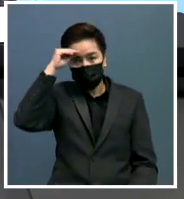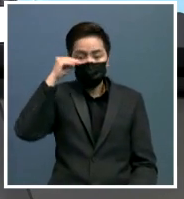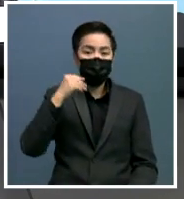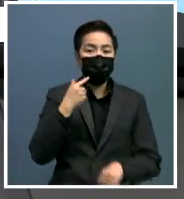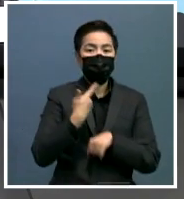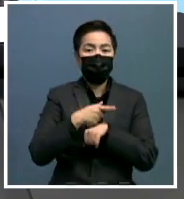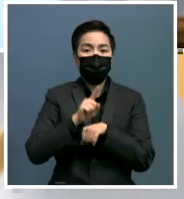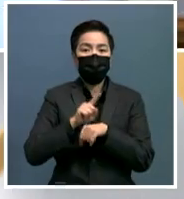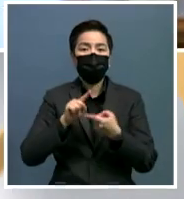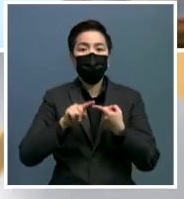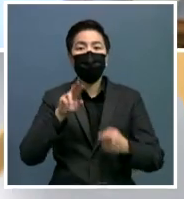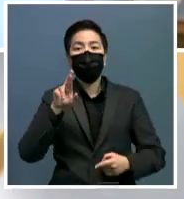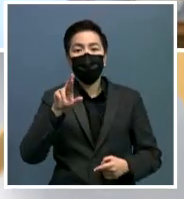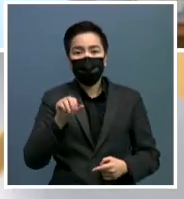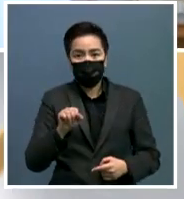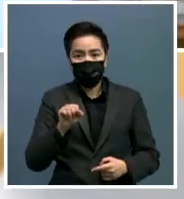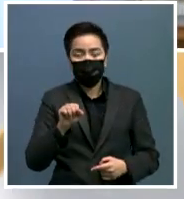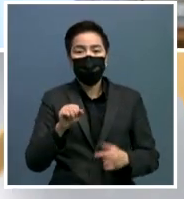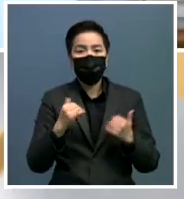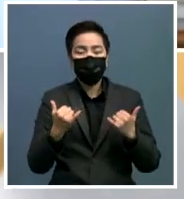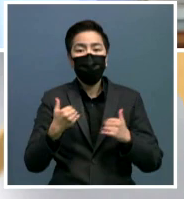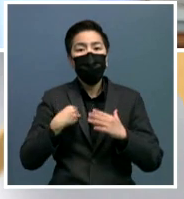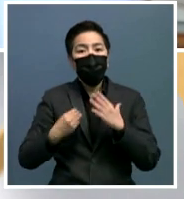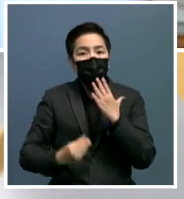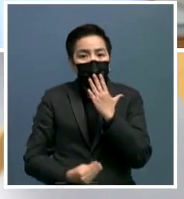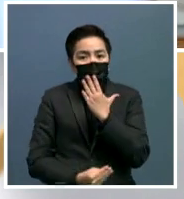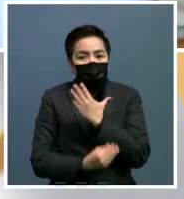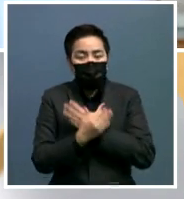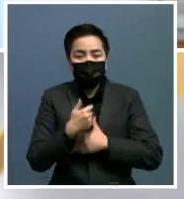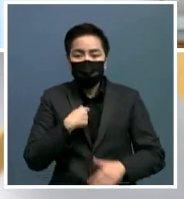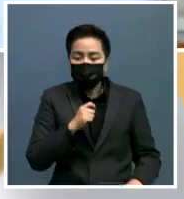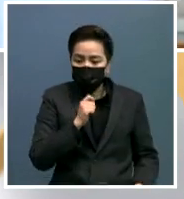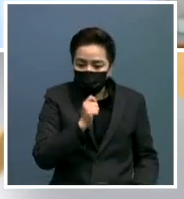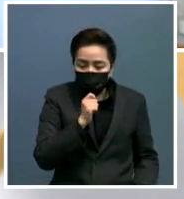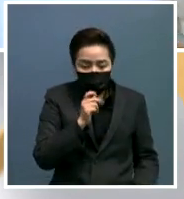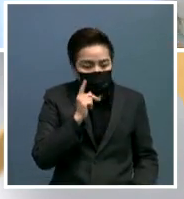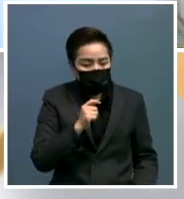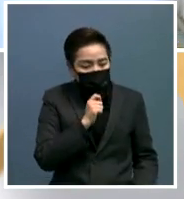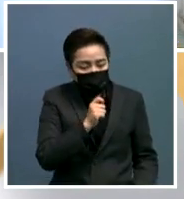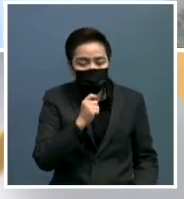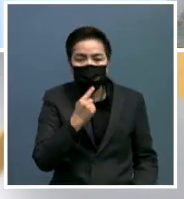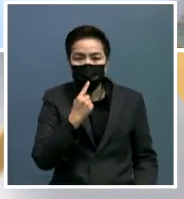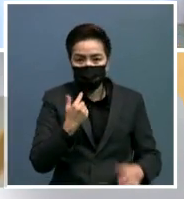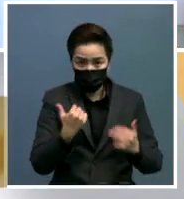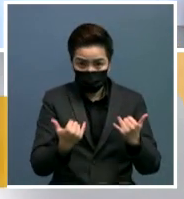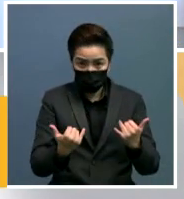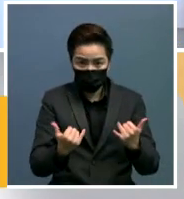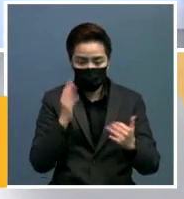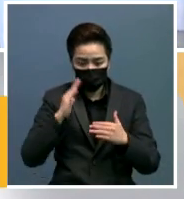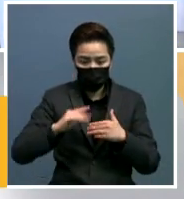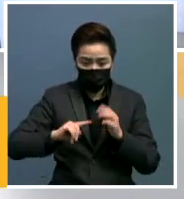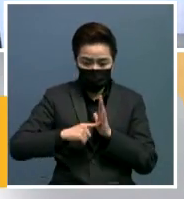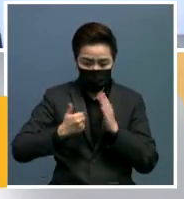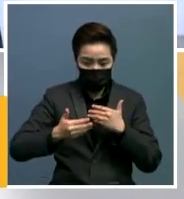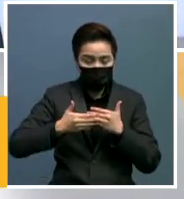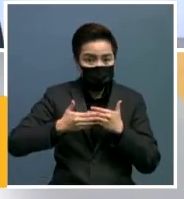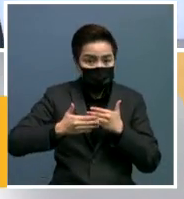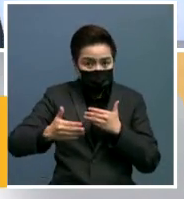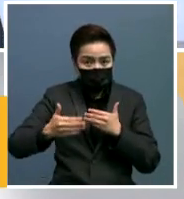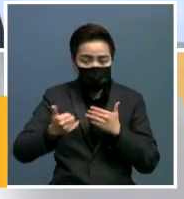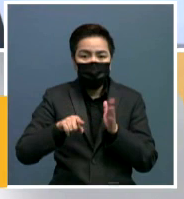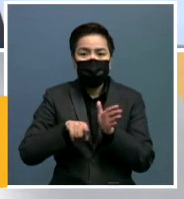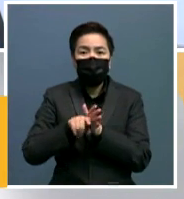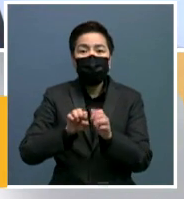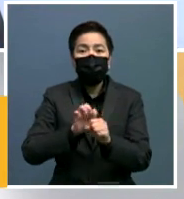รัฐสภาและประธานสภาผู้แทนราษฎรก็มีโอกาสได้สัมภาษณ์ผู้สื่อข่าวของเราบอกว่าจากนี้ไปนะคะคุณผู้ชมครับเรื่อง